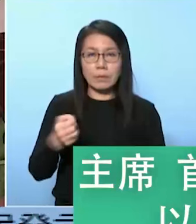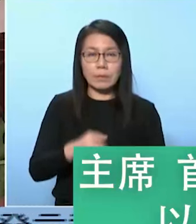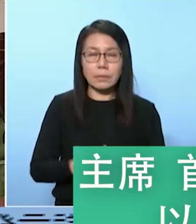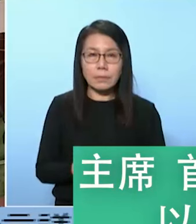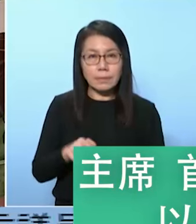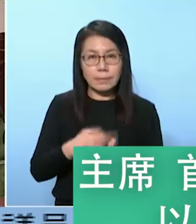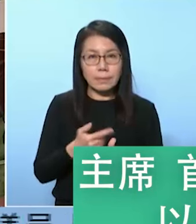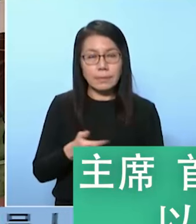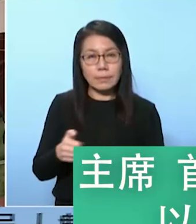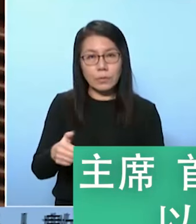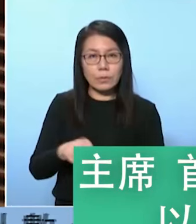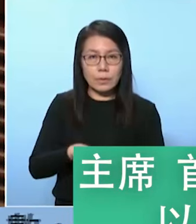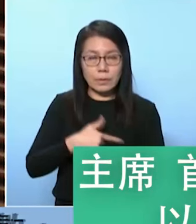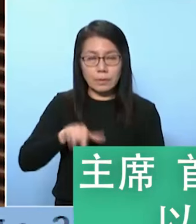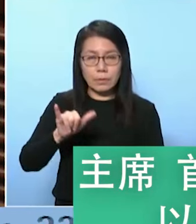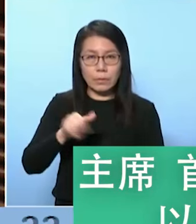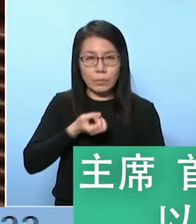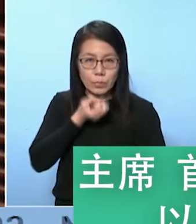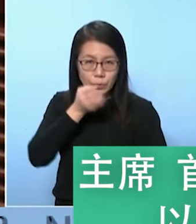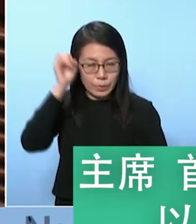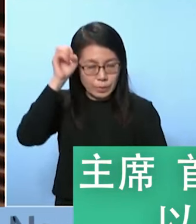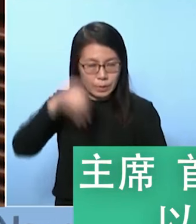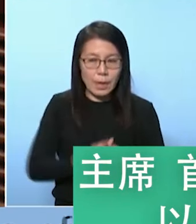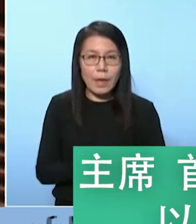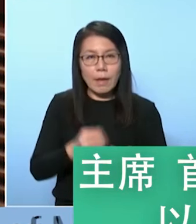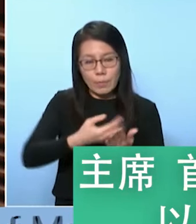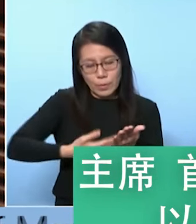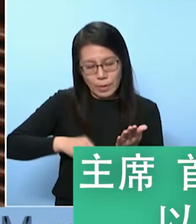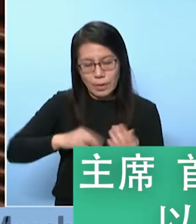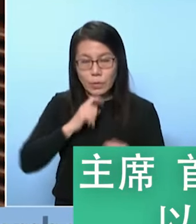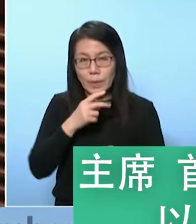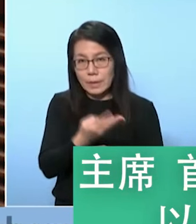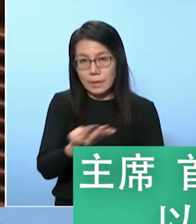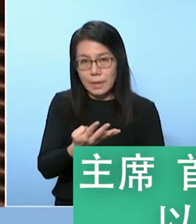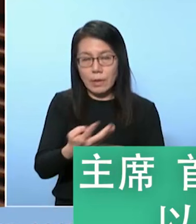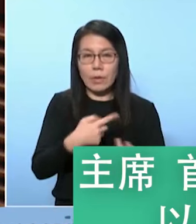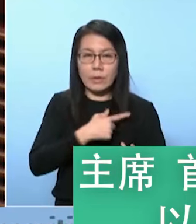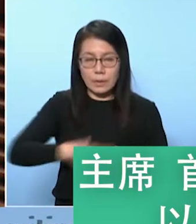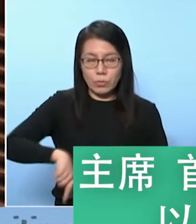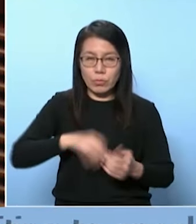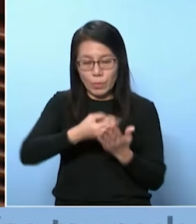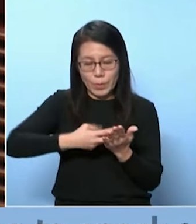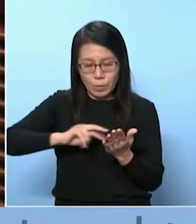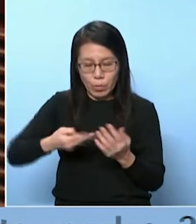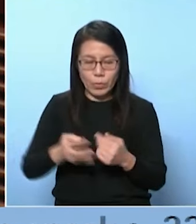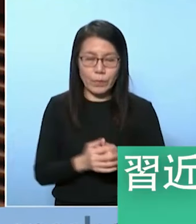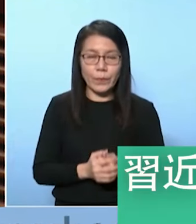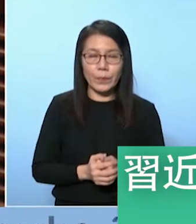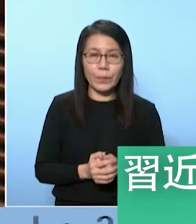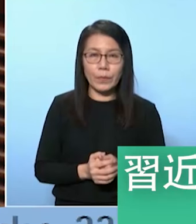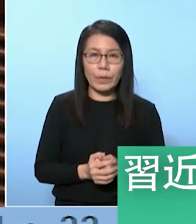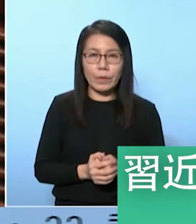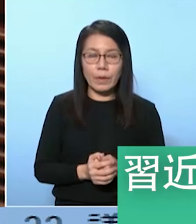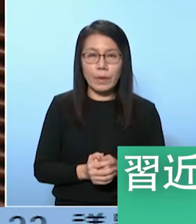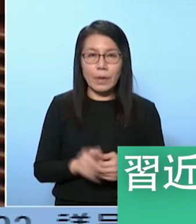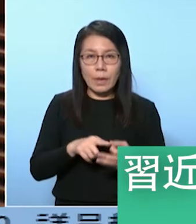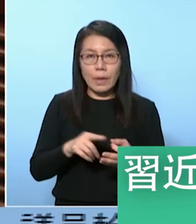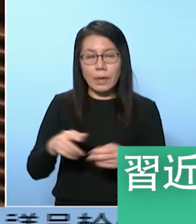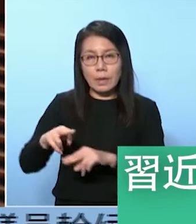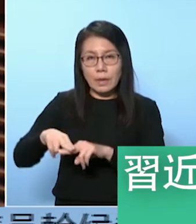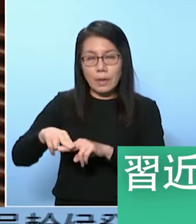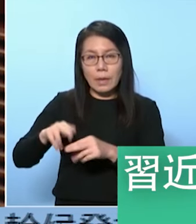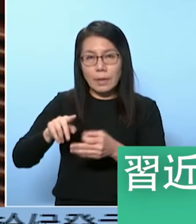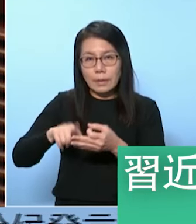主席，首先感謝容海恩議員動議原議案，以及其他四位議員動議修正案。習近平主席在